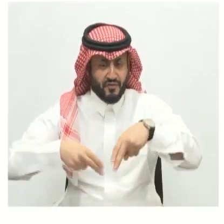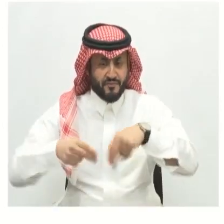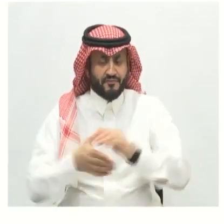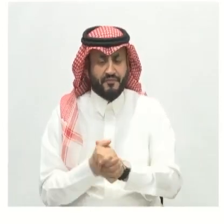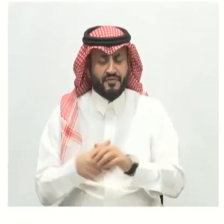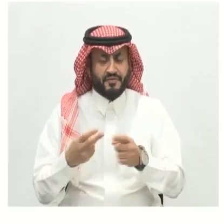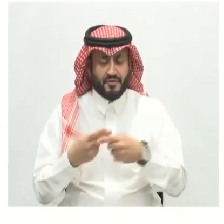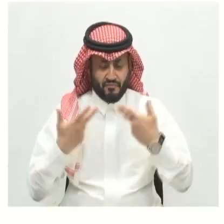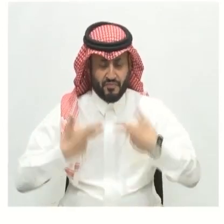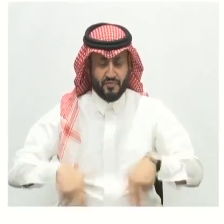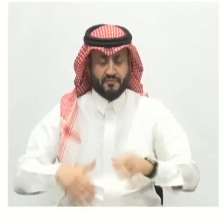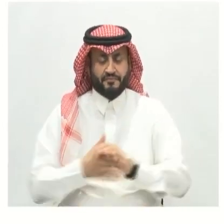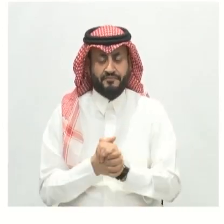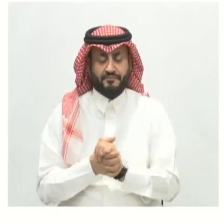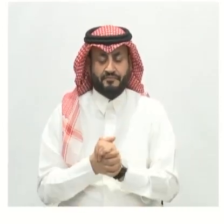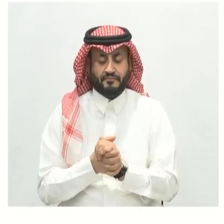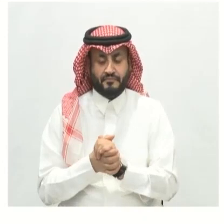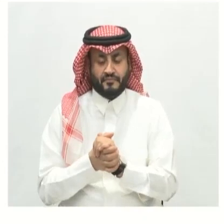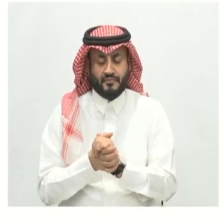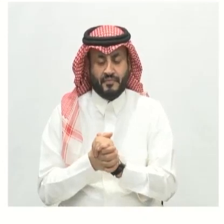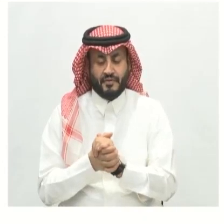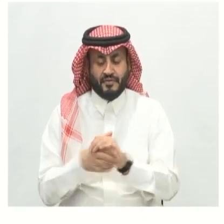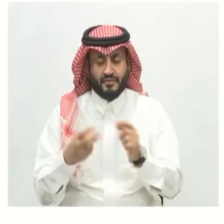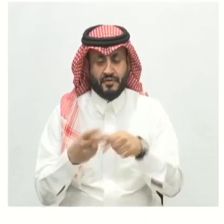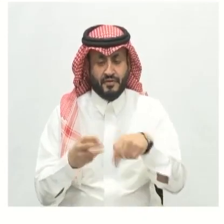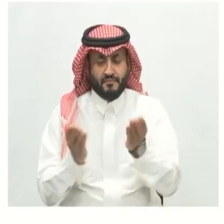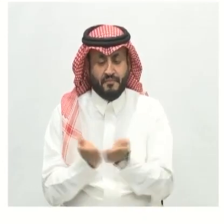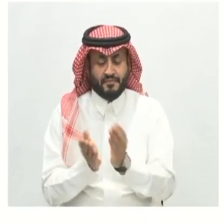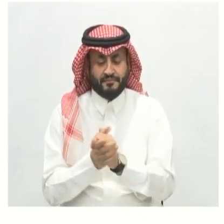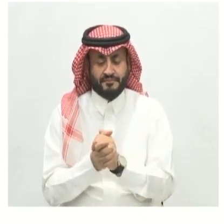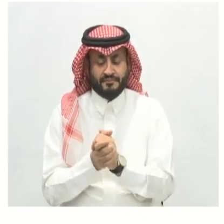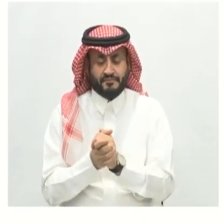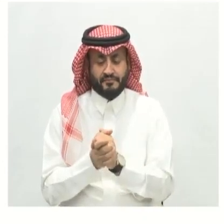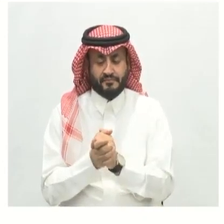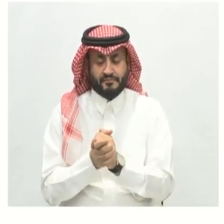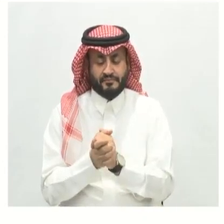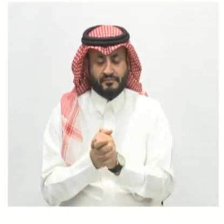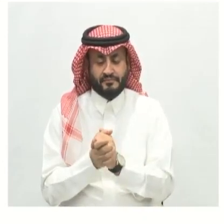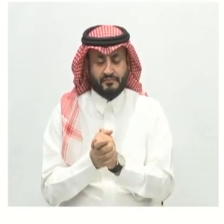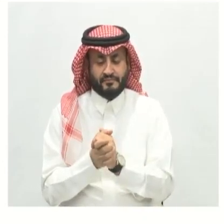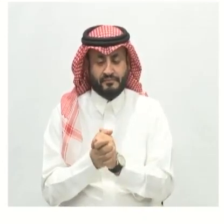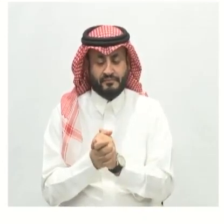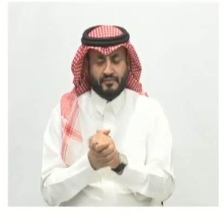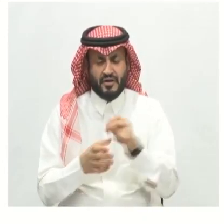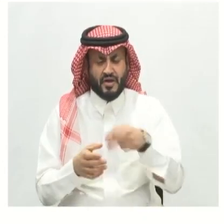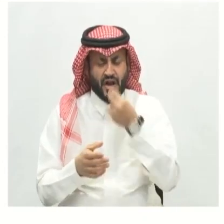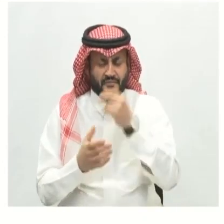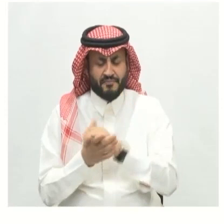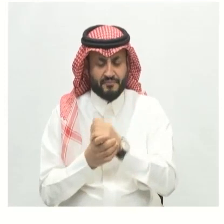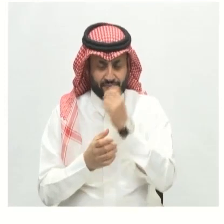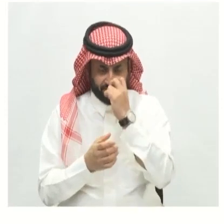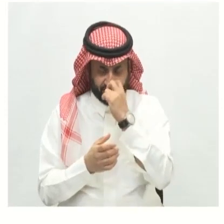مظهرك الشخصي ايضا في المدرسه ايضا اثناء الاكل